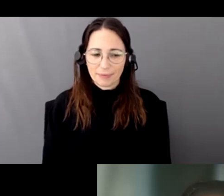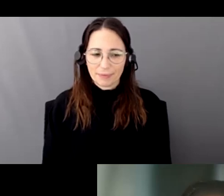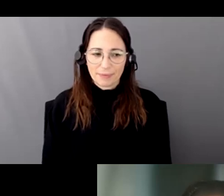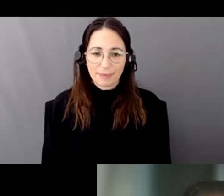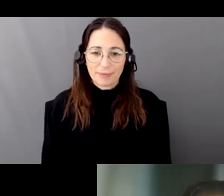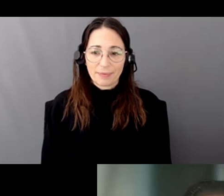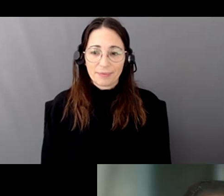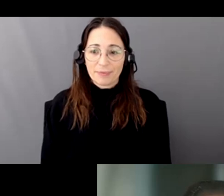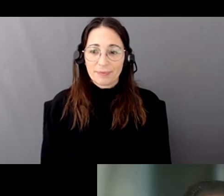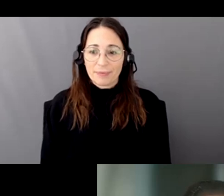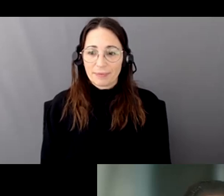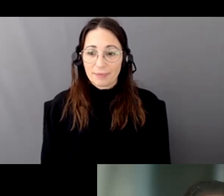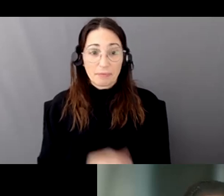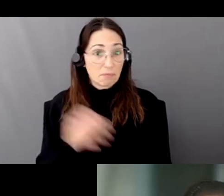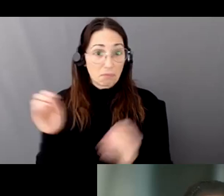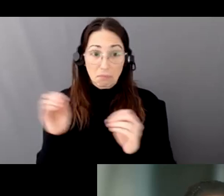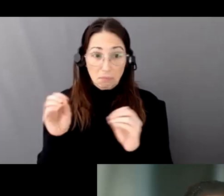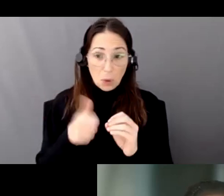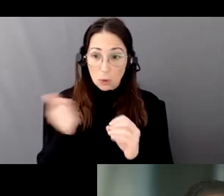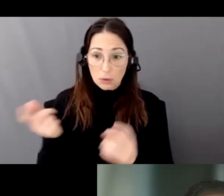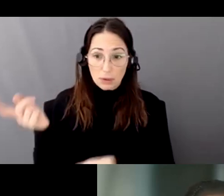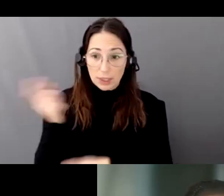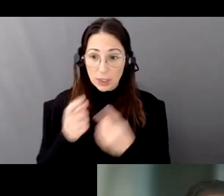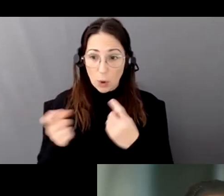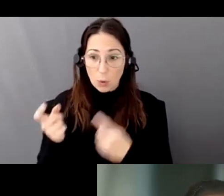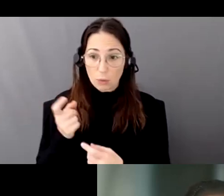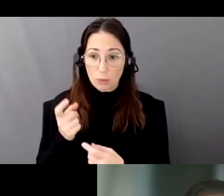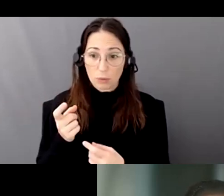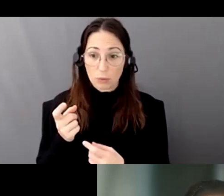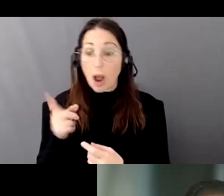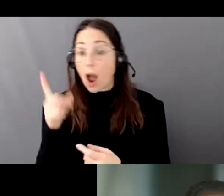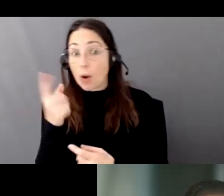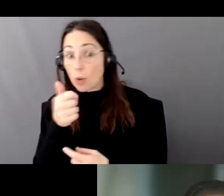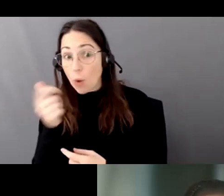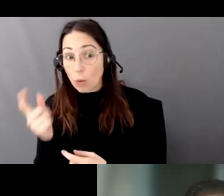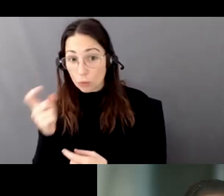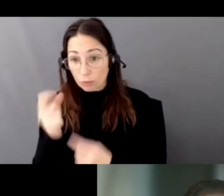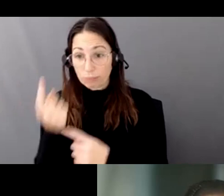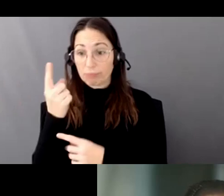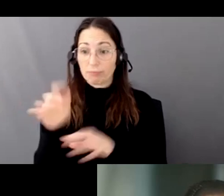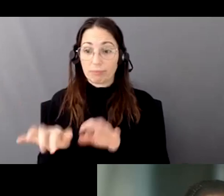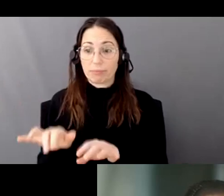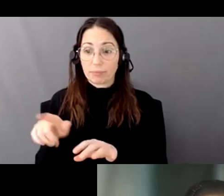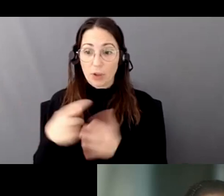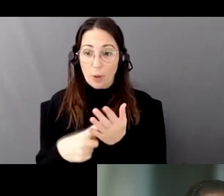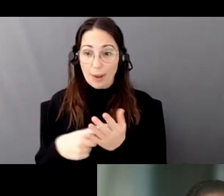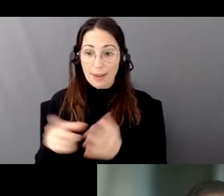Si on n'a pas d'autres questions, non, et donc on a eu un autre commentaire,